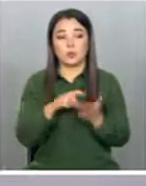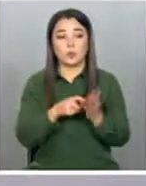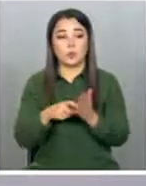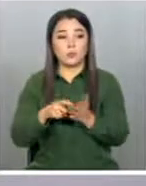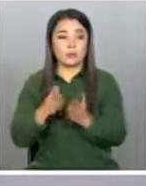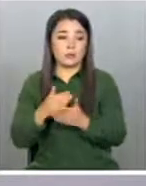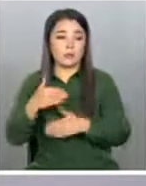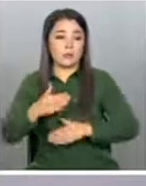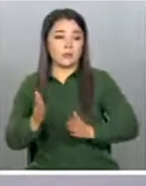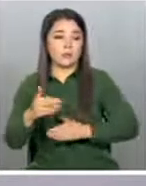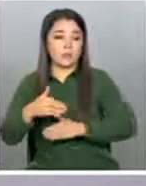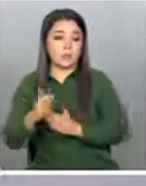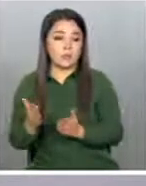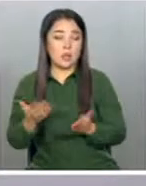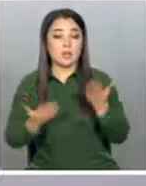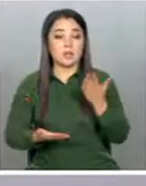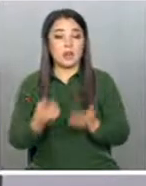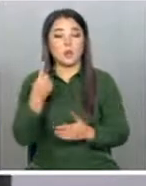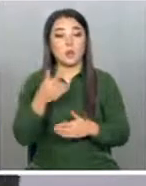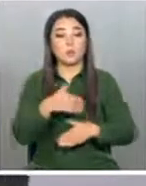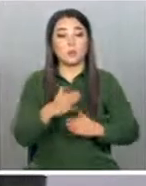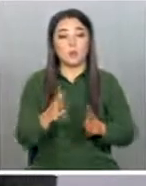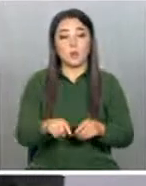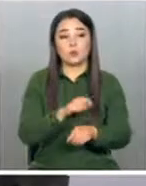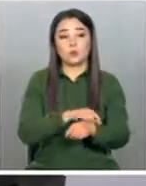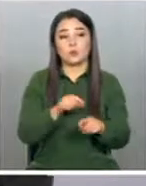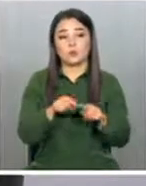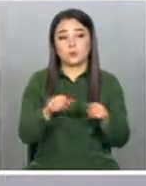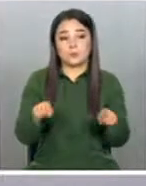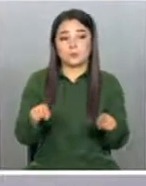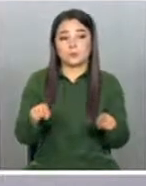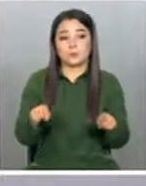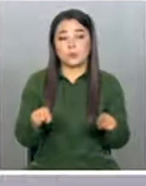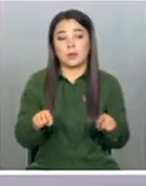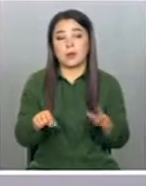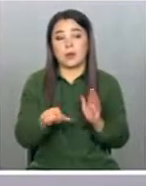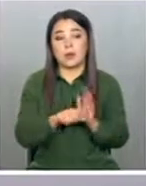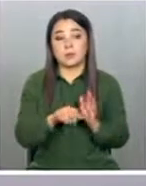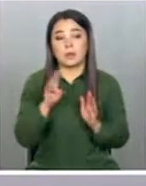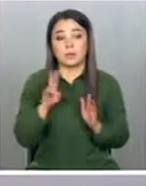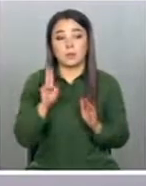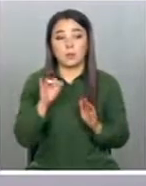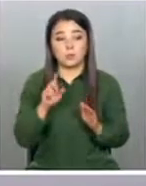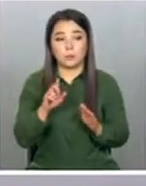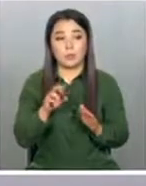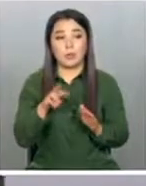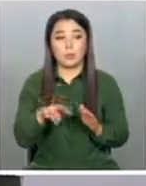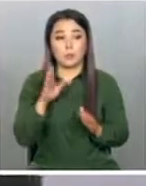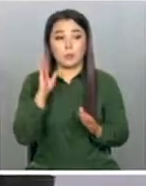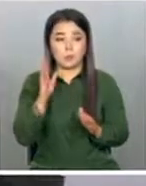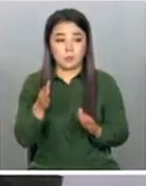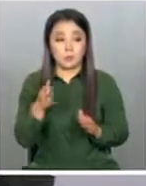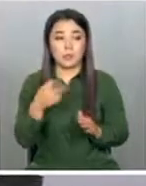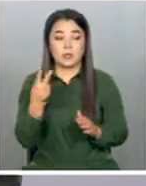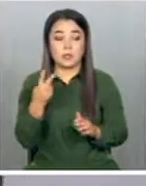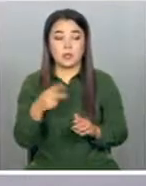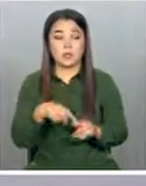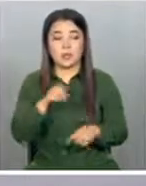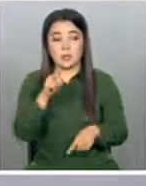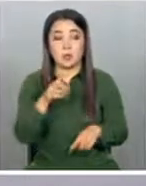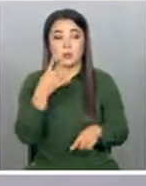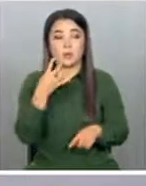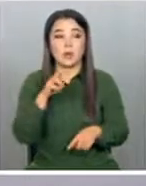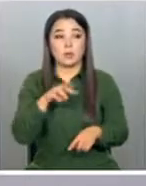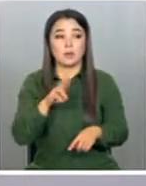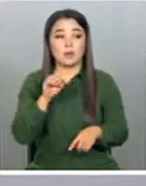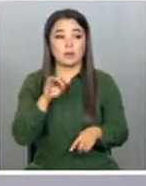тұрады. Егер бір бөлменің ұзындығы 6n куб n болса, ал ені